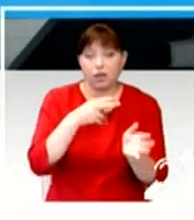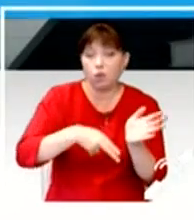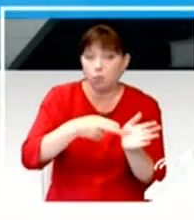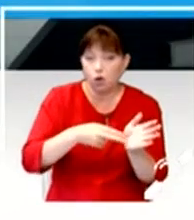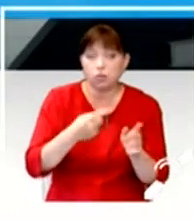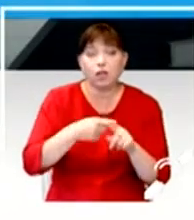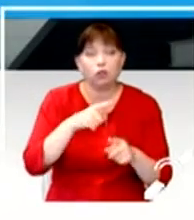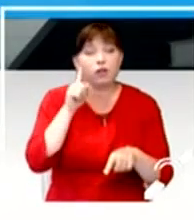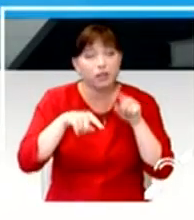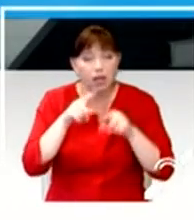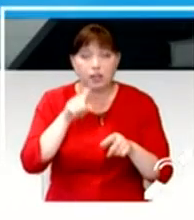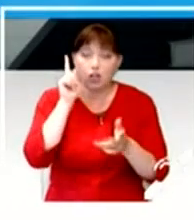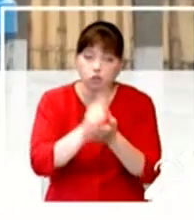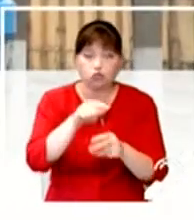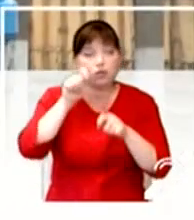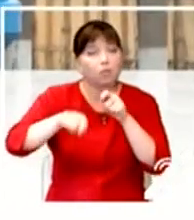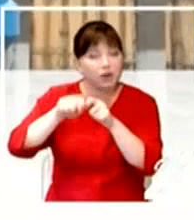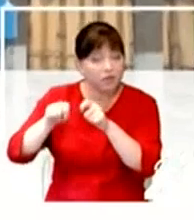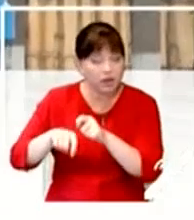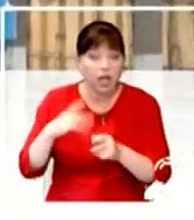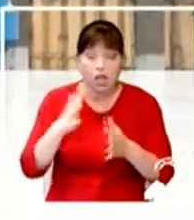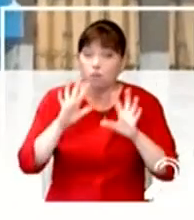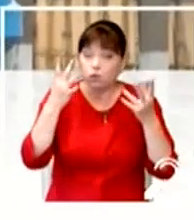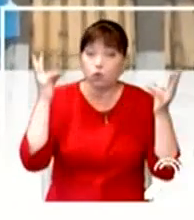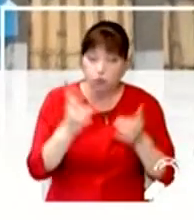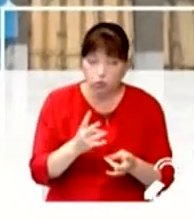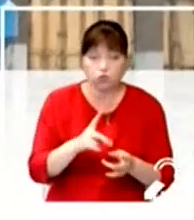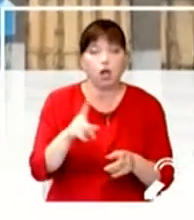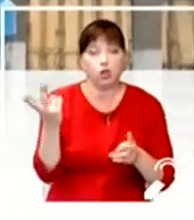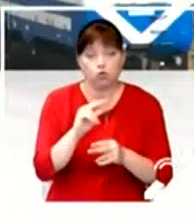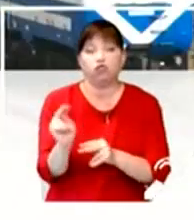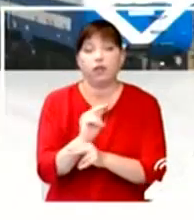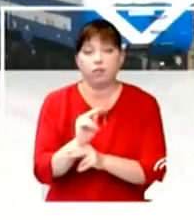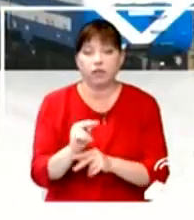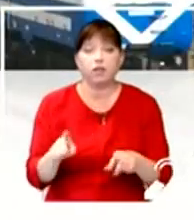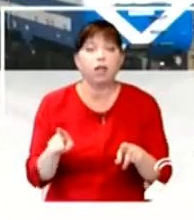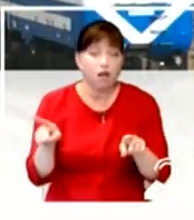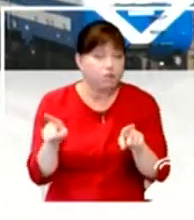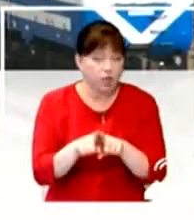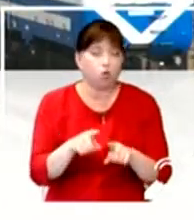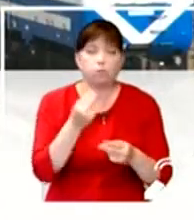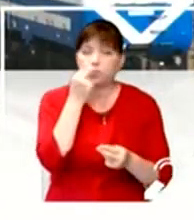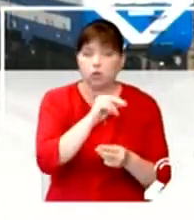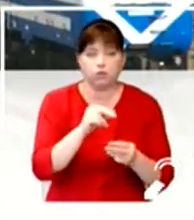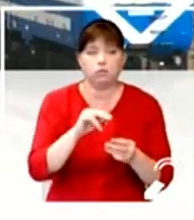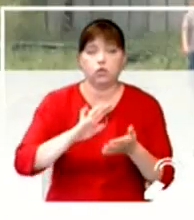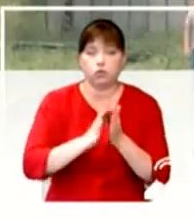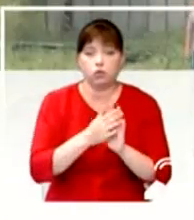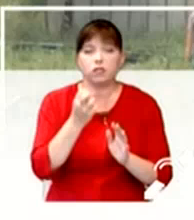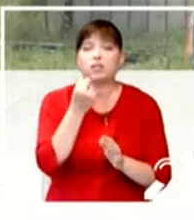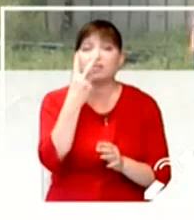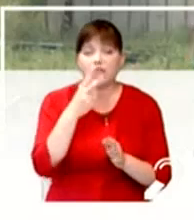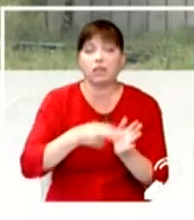vehicule care periodic trec inspecția tehnică și în caz de necesitate sunt reparate. Într-o stare aproape impecabilă sunt și cele